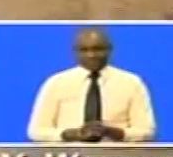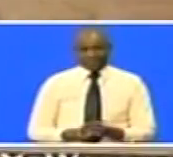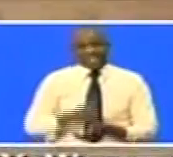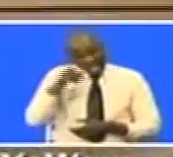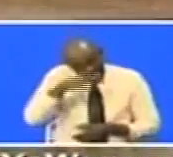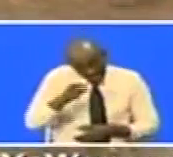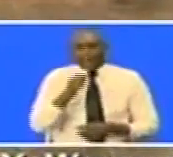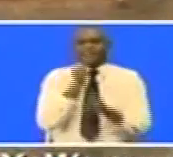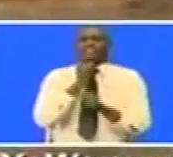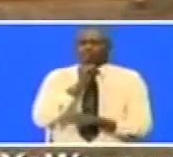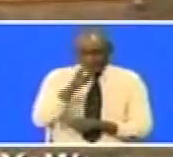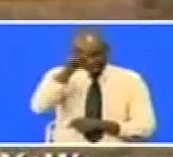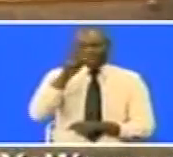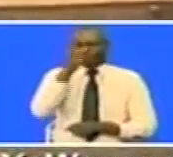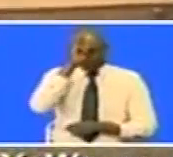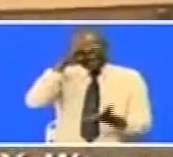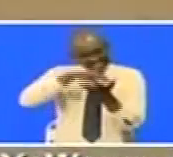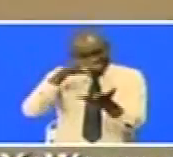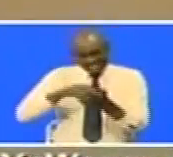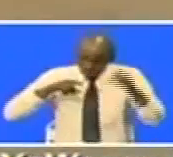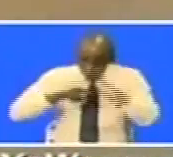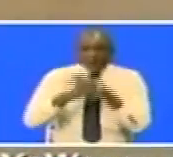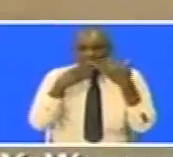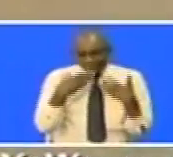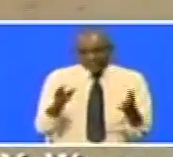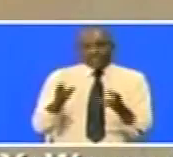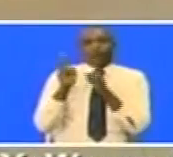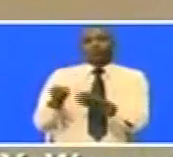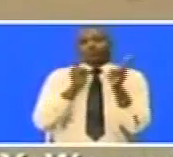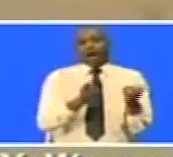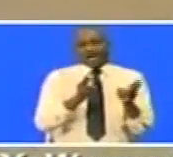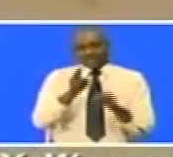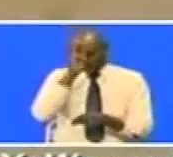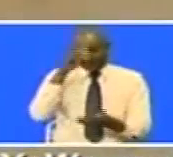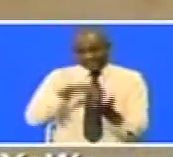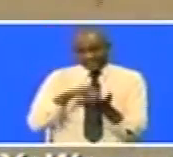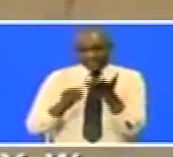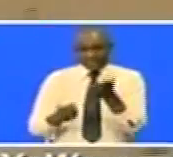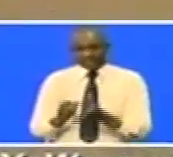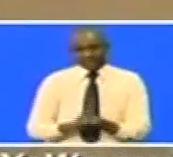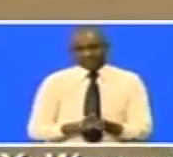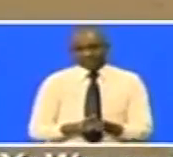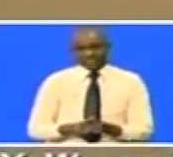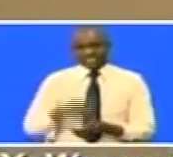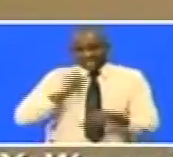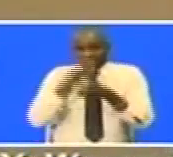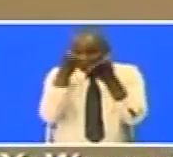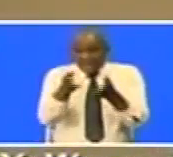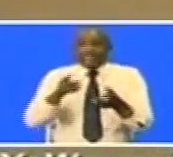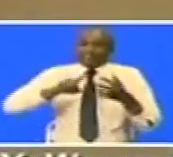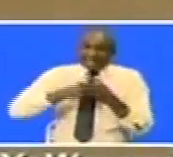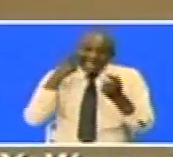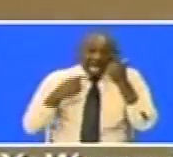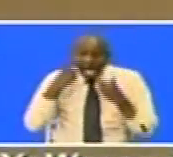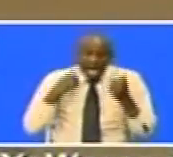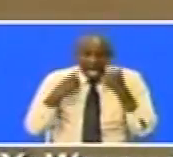Kwetu sisi tulihakikisha kuwa amefikishwa katika kituo cha polisi cha Huruma. Simama, kwani unacheka? Na alipofika machozi ya